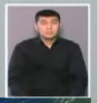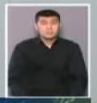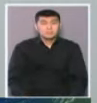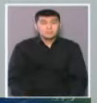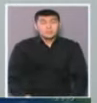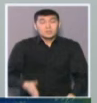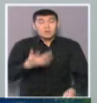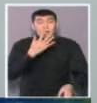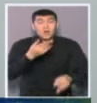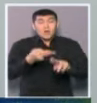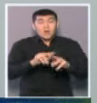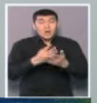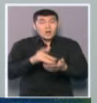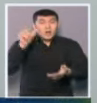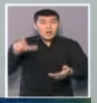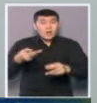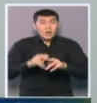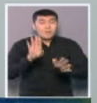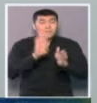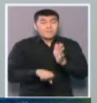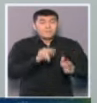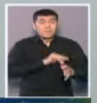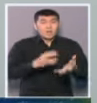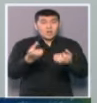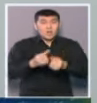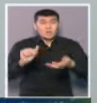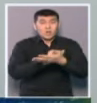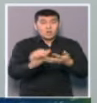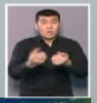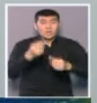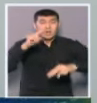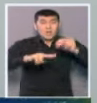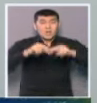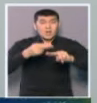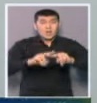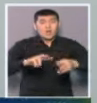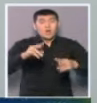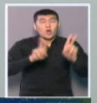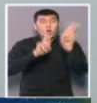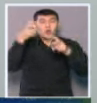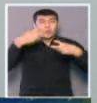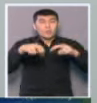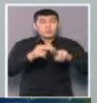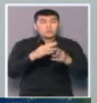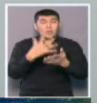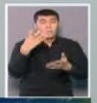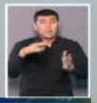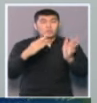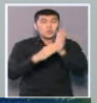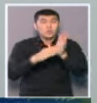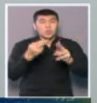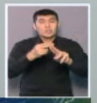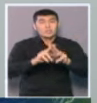Шетел азаматтарын жергілікті органның рұқсатынсыз жұмысқа қабылдаған үшін құрылыс компаниясына әкімшілік құқық бұзушылық туралы кодекстің 519